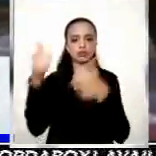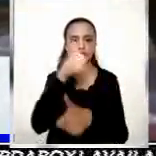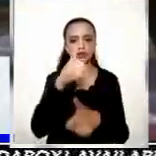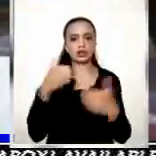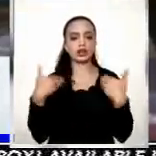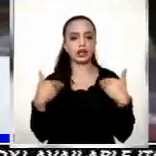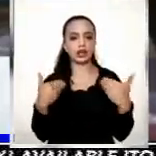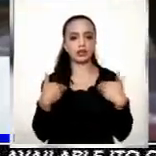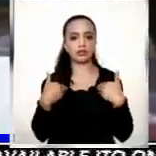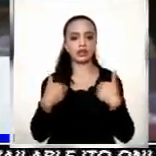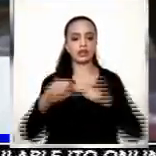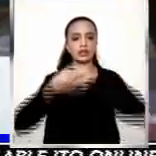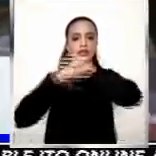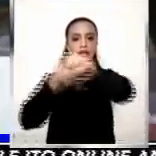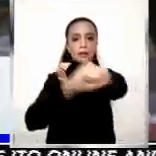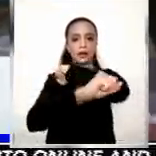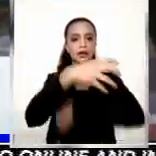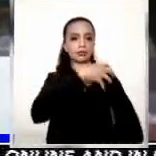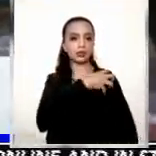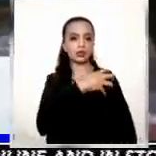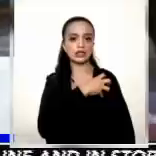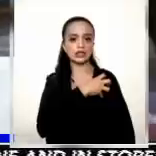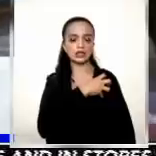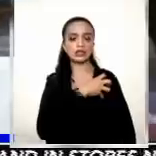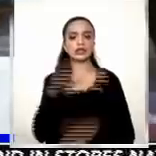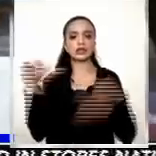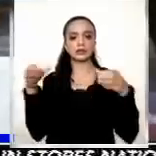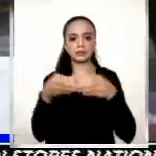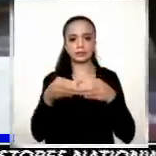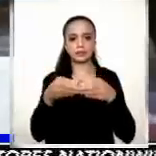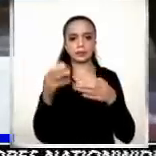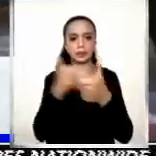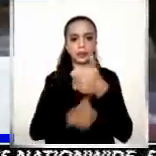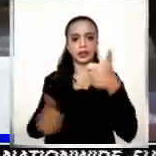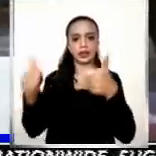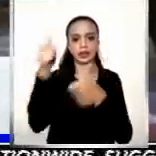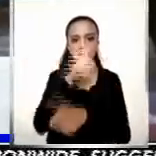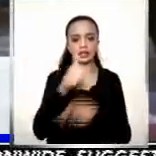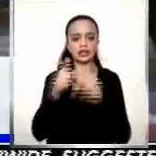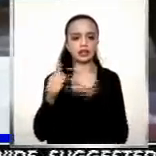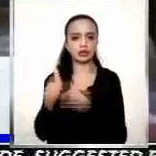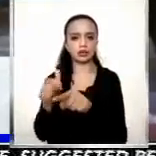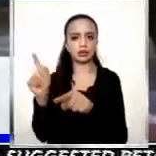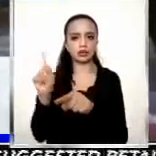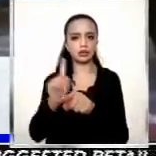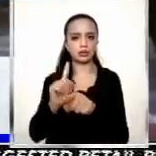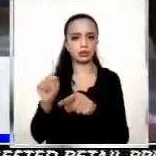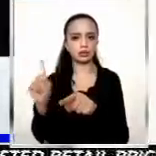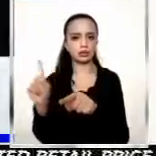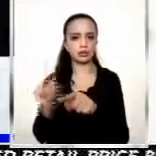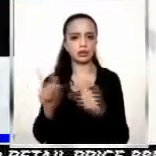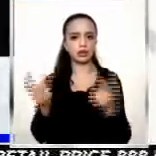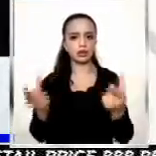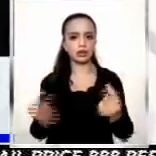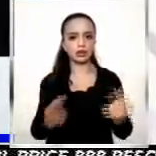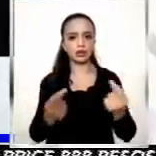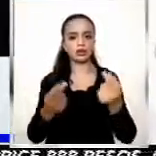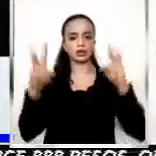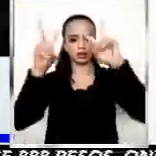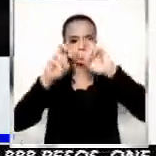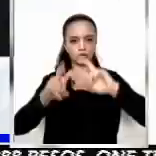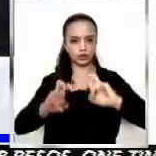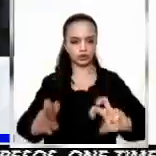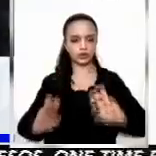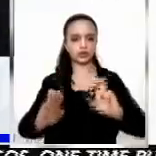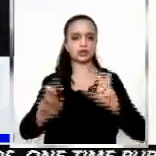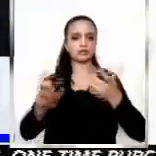Drug Enforcement Chief Police Captain Joselito Tabada na i-surveillance ang alkalde at mag-apply ng search warrant. Isa si Tabada sa